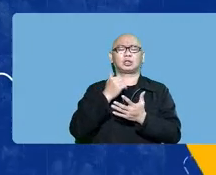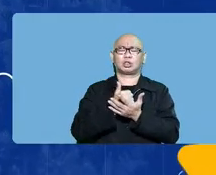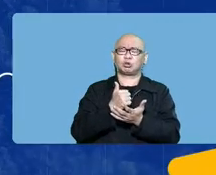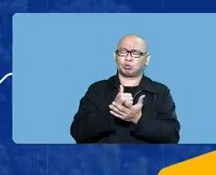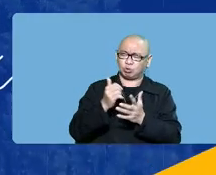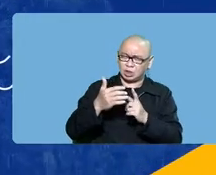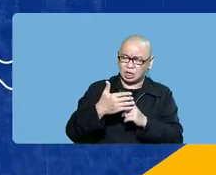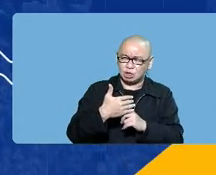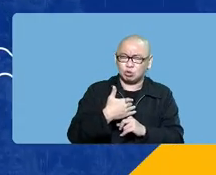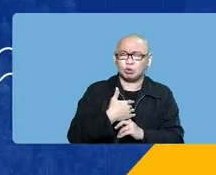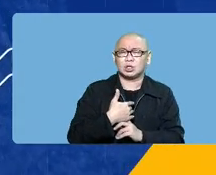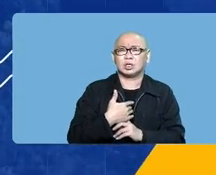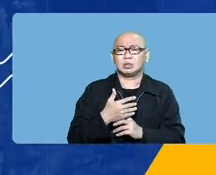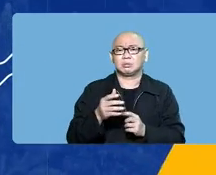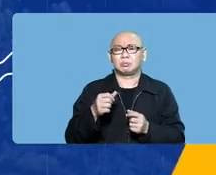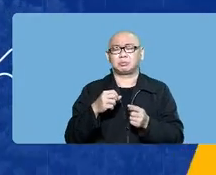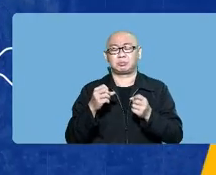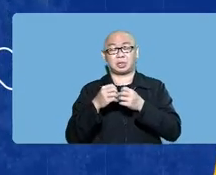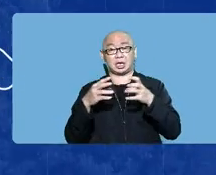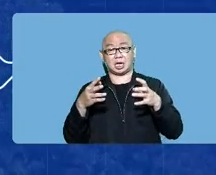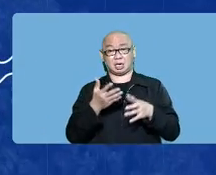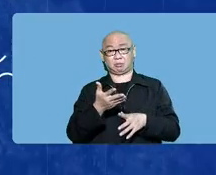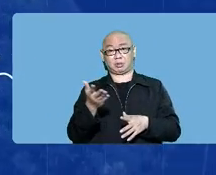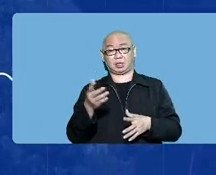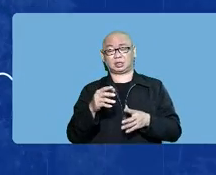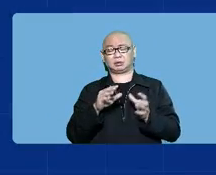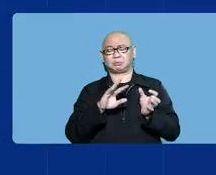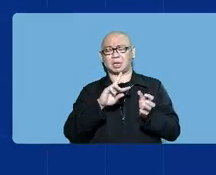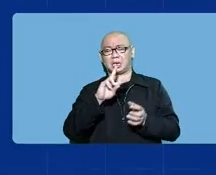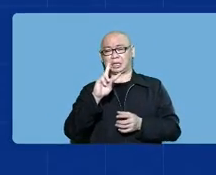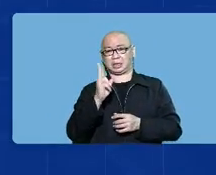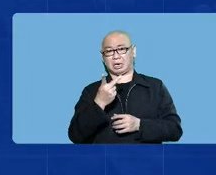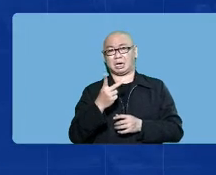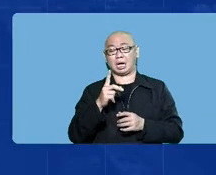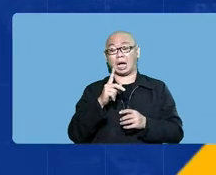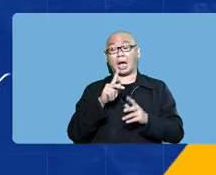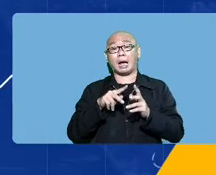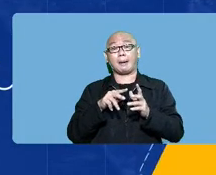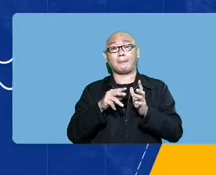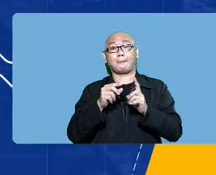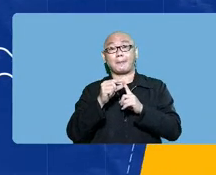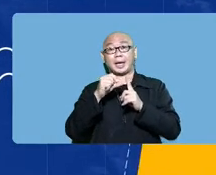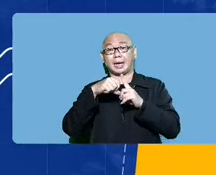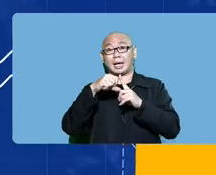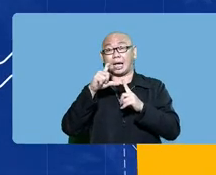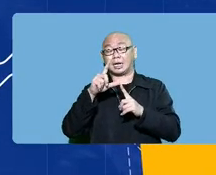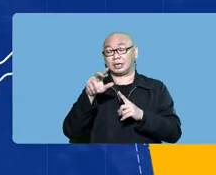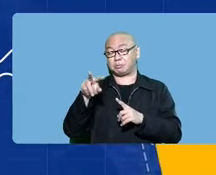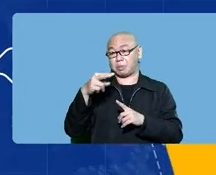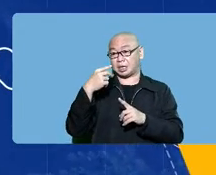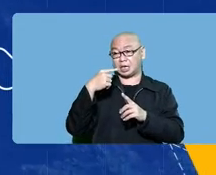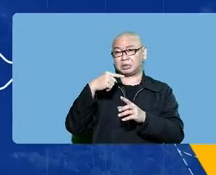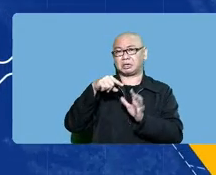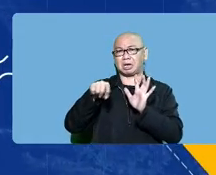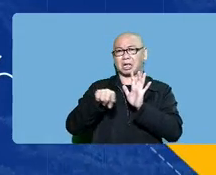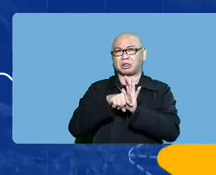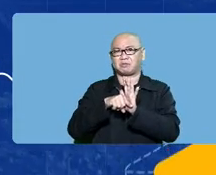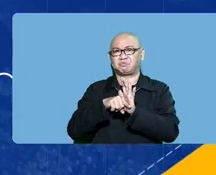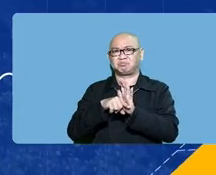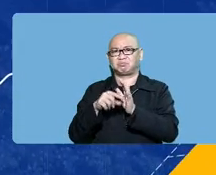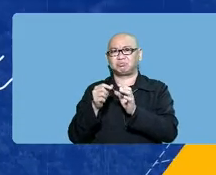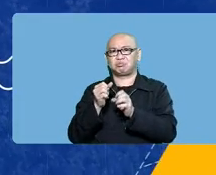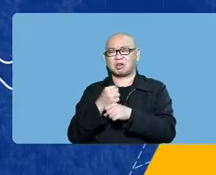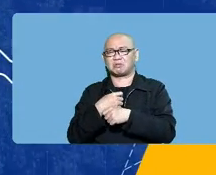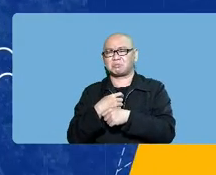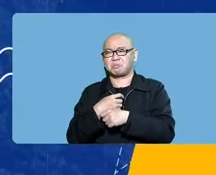mereka akan diberdayakan. Sebaliknya, ketika PKL dipandang negatif, PKL membuat macet,